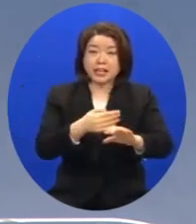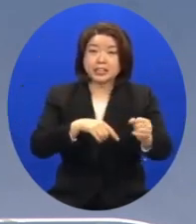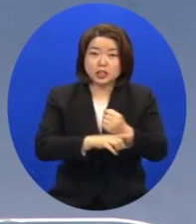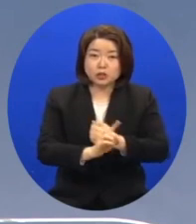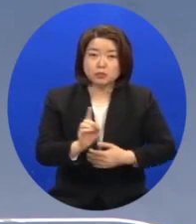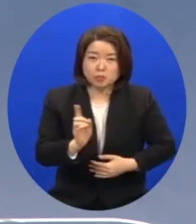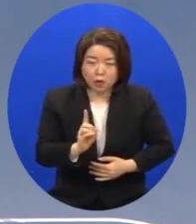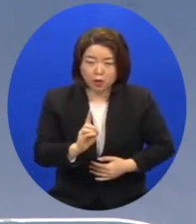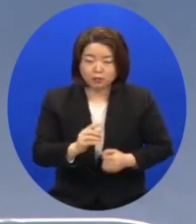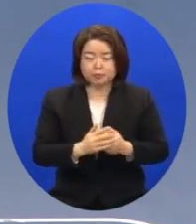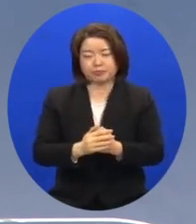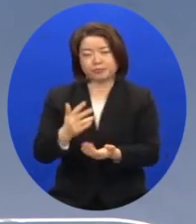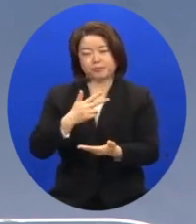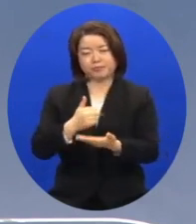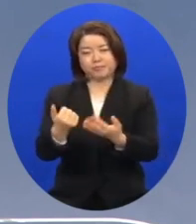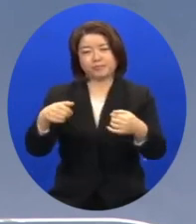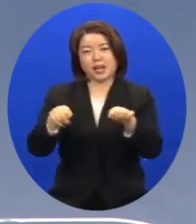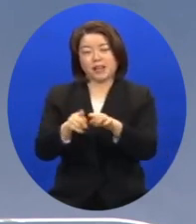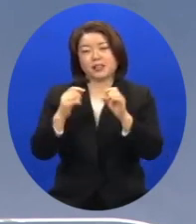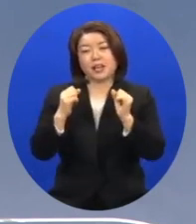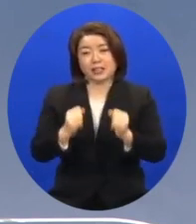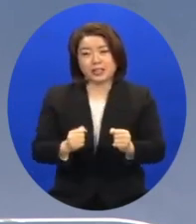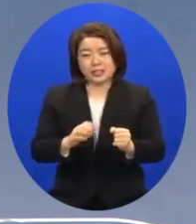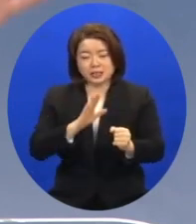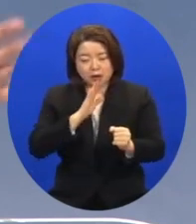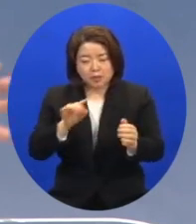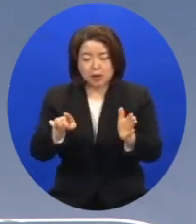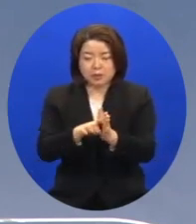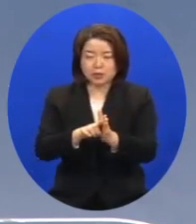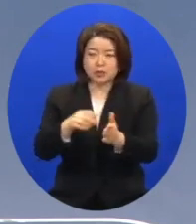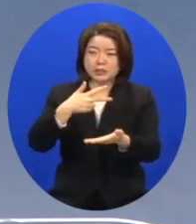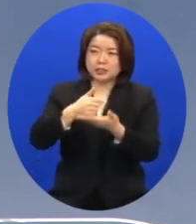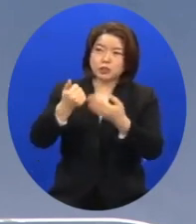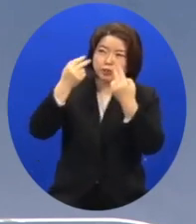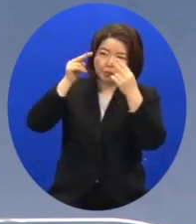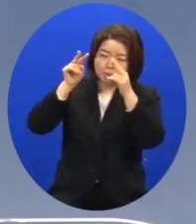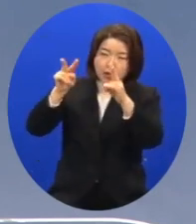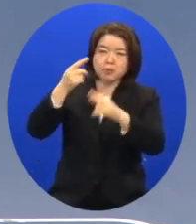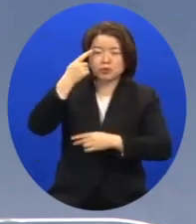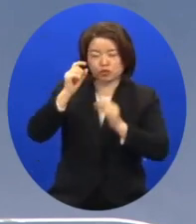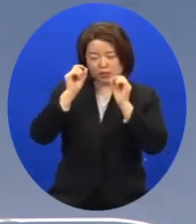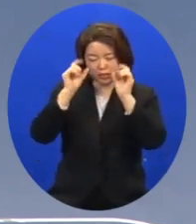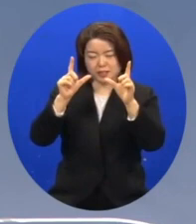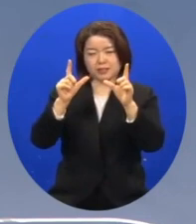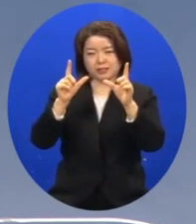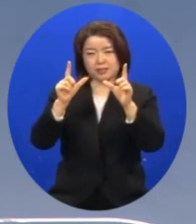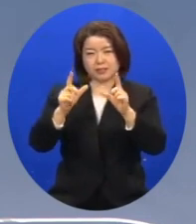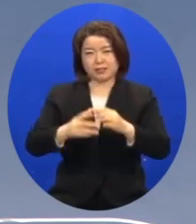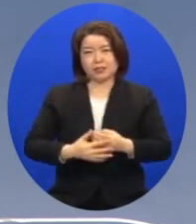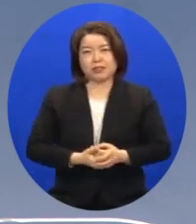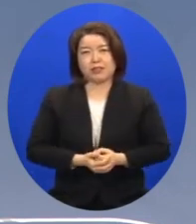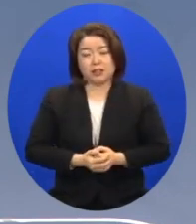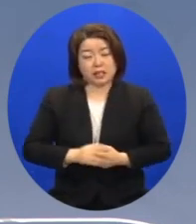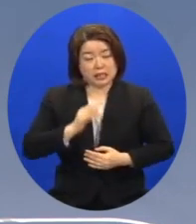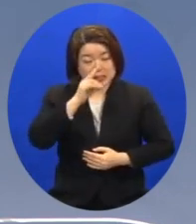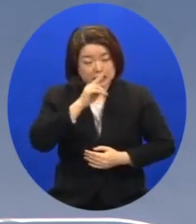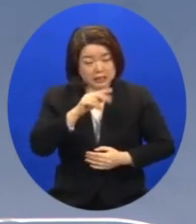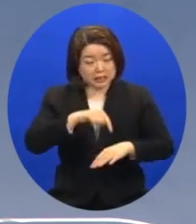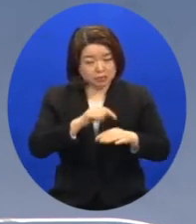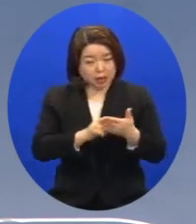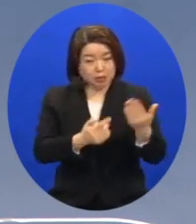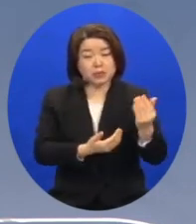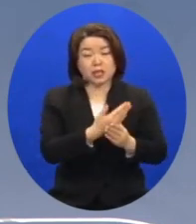함께 계시는 것을 정말 믿고 그 주님을 달아 보는 눈이 되었다는 거예요 시기심이 일어나지만